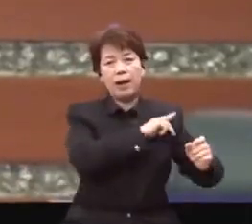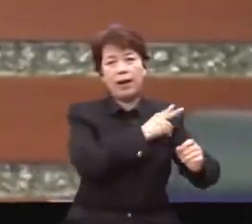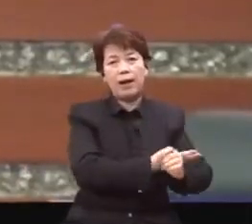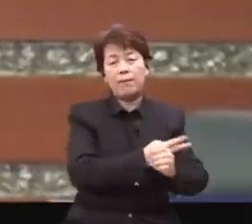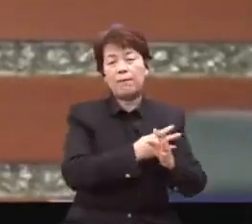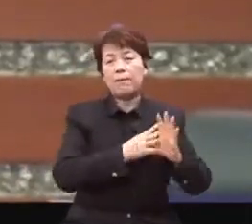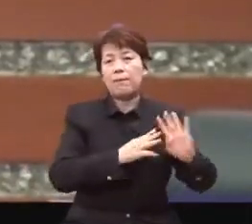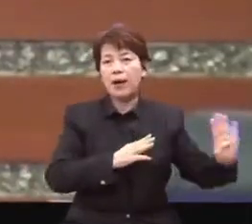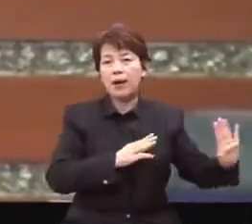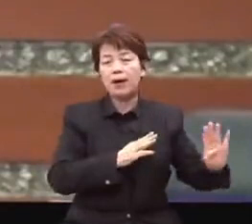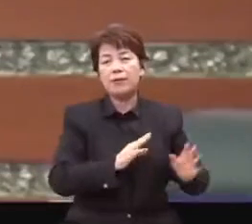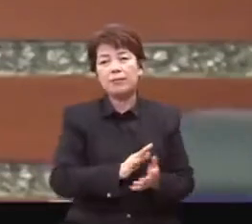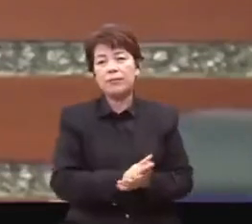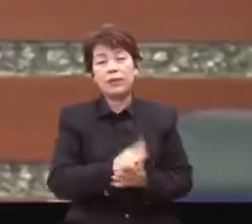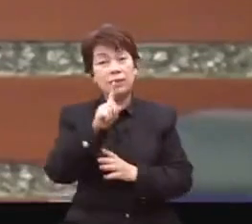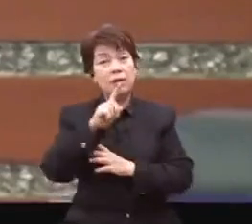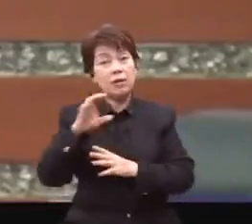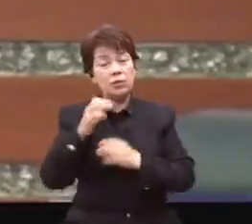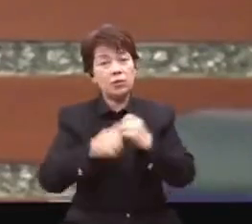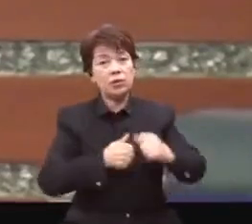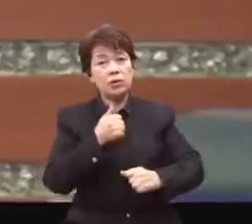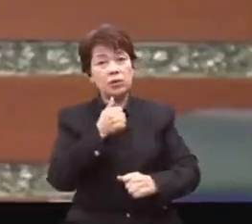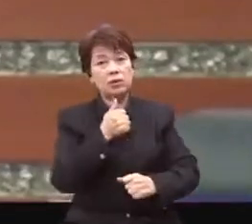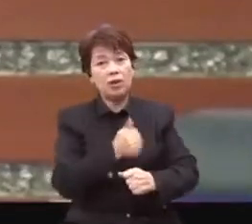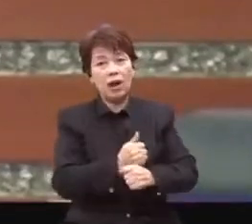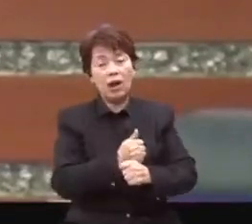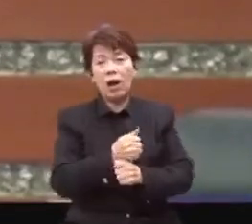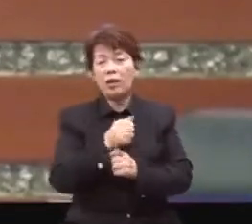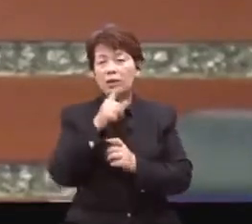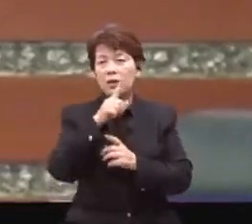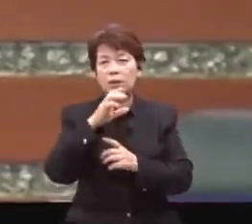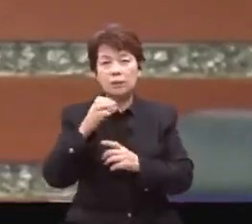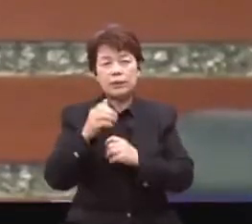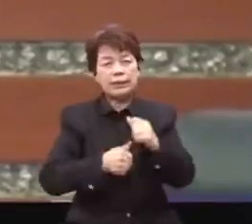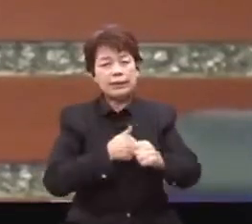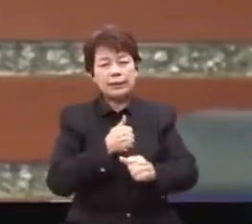100 tahun dan dikenali sebagai hundred